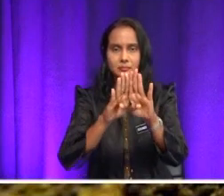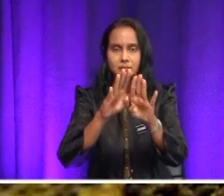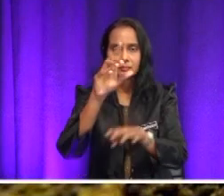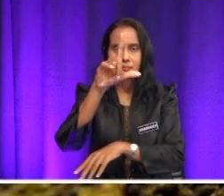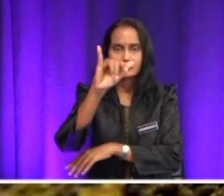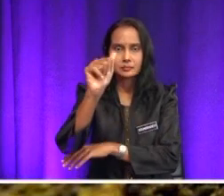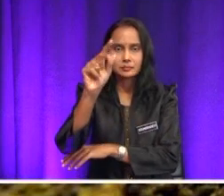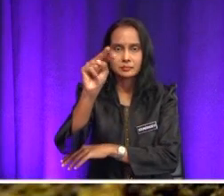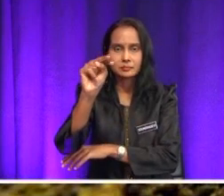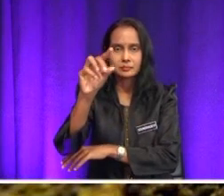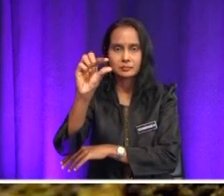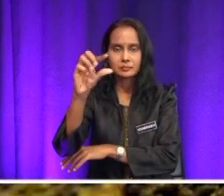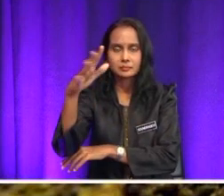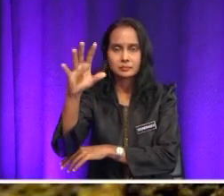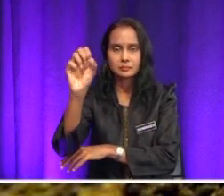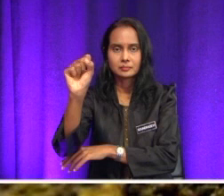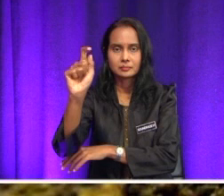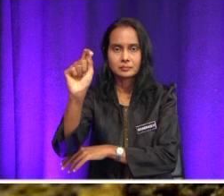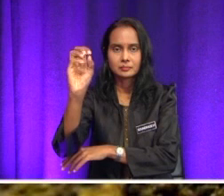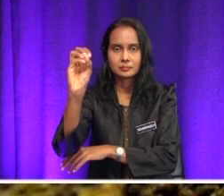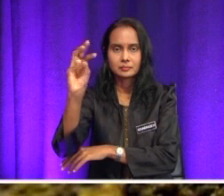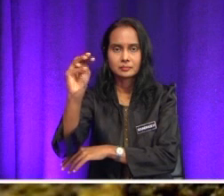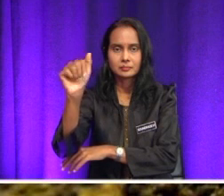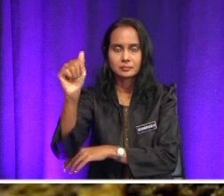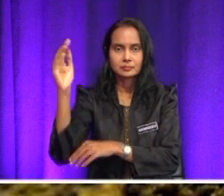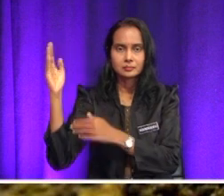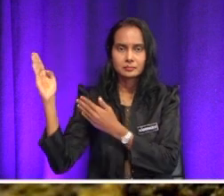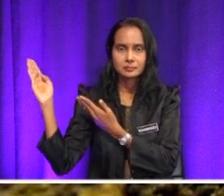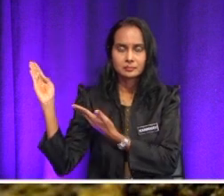ini kita Panggil stoma yang hijau ini